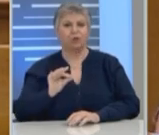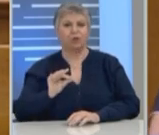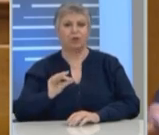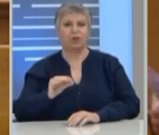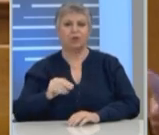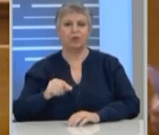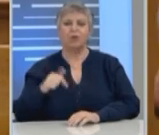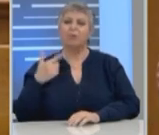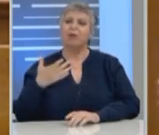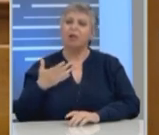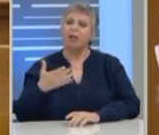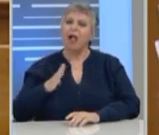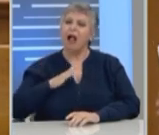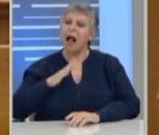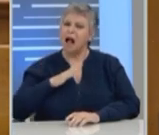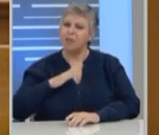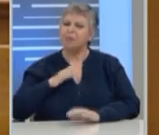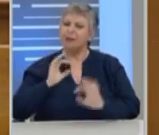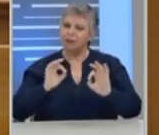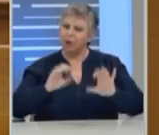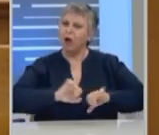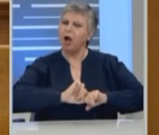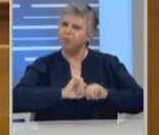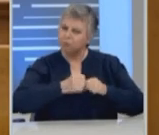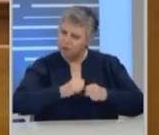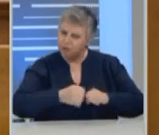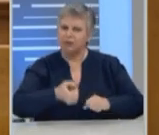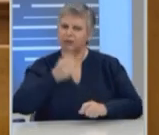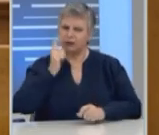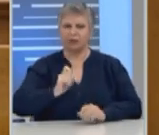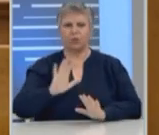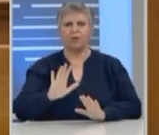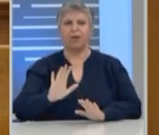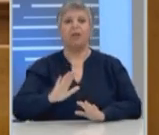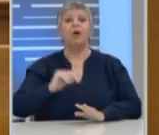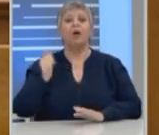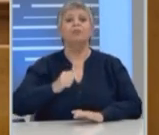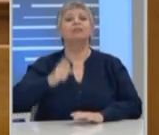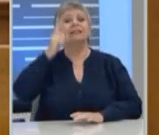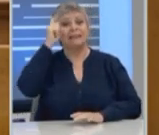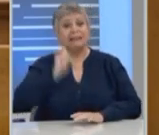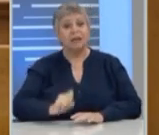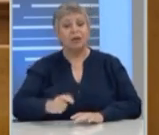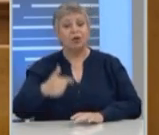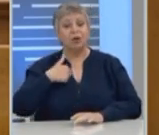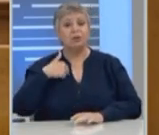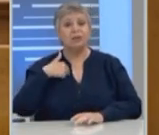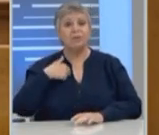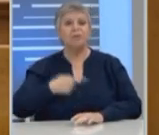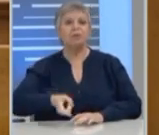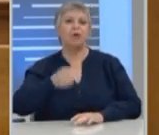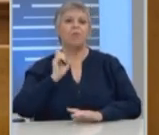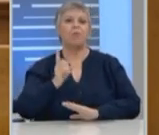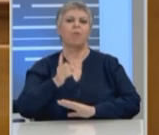τις απογοητεύσεις ο ελληνικός λαός γνωρίζει ότι είμαστε οι μοναδικοί που μπορούμε να